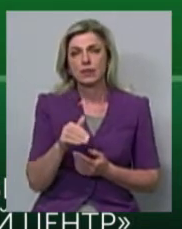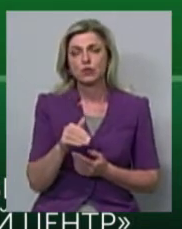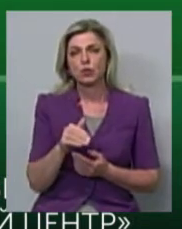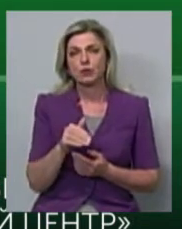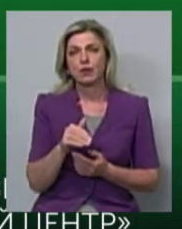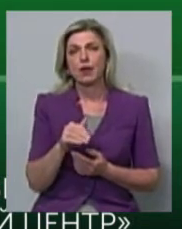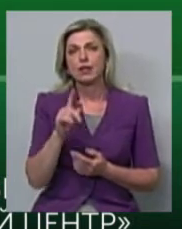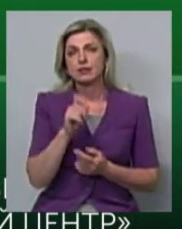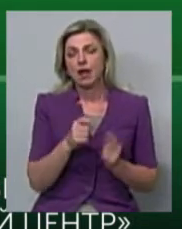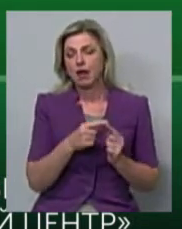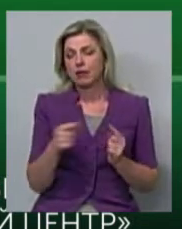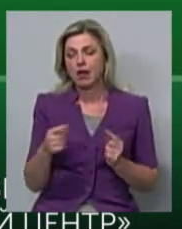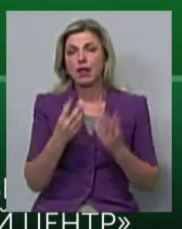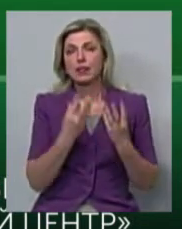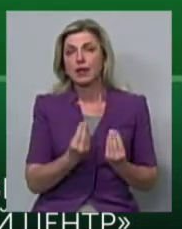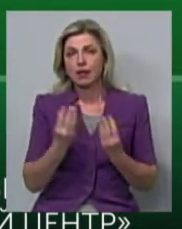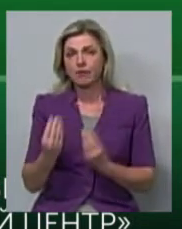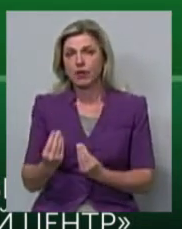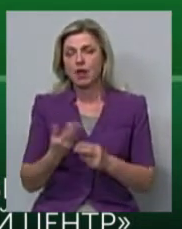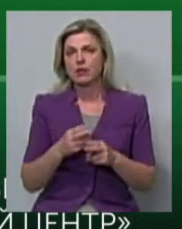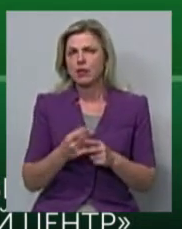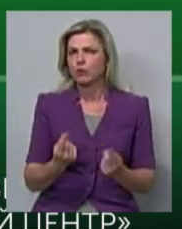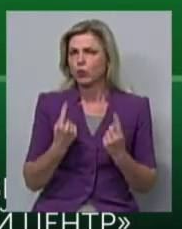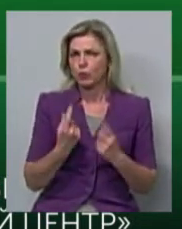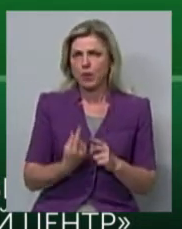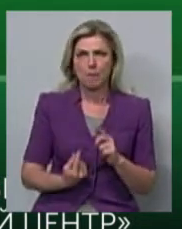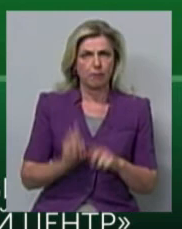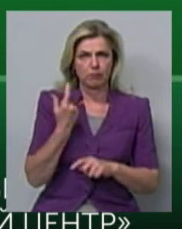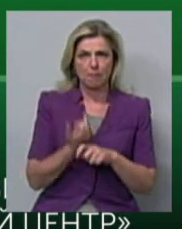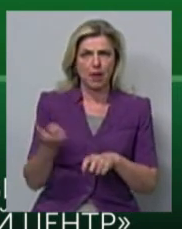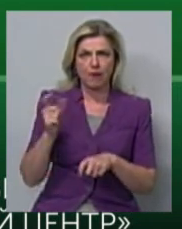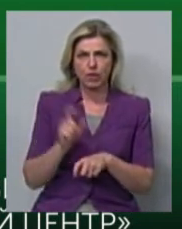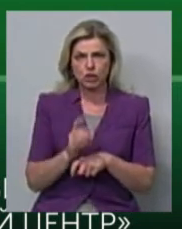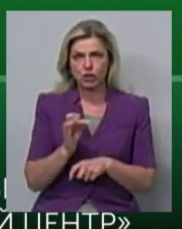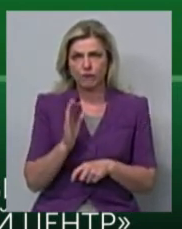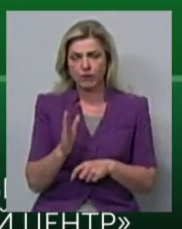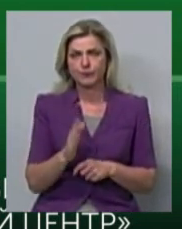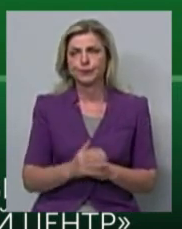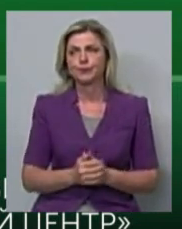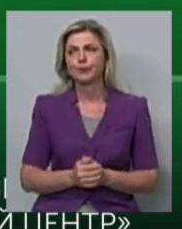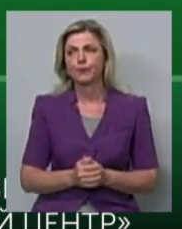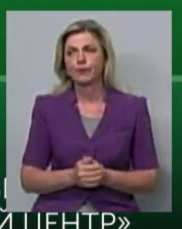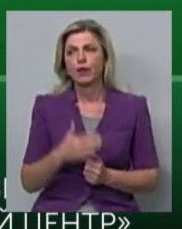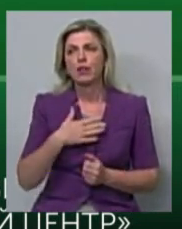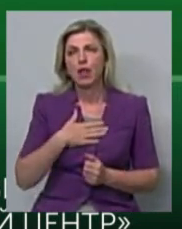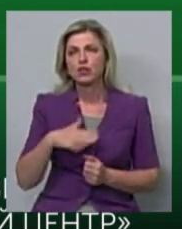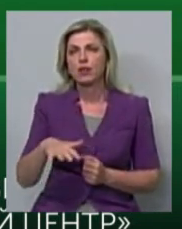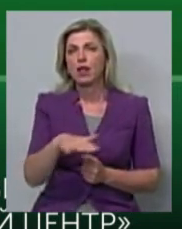останніх днів. Ми його значно перевищили. Ми потрапили на сьогоднішній день, ну не ми, а наші